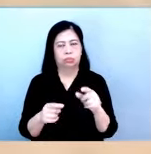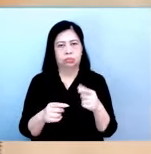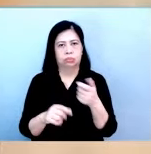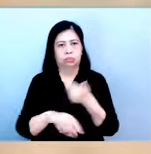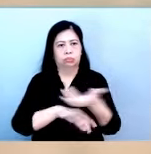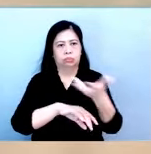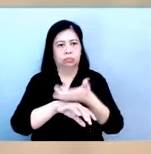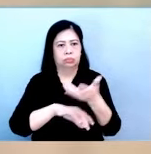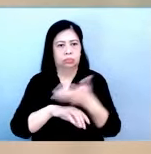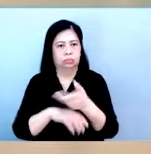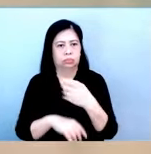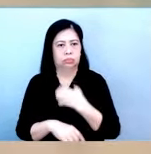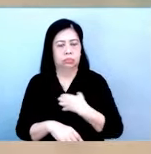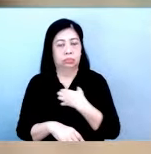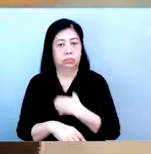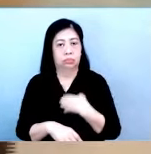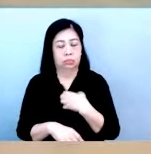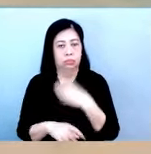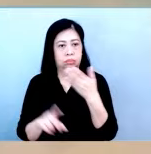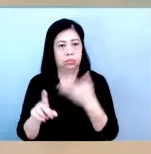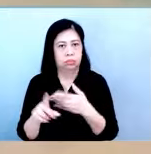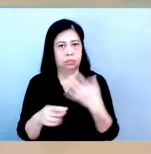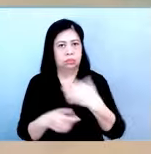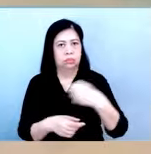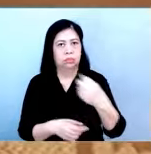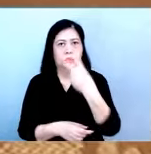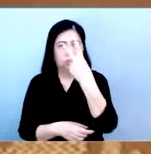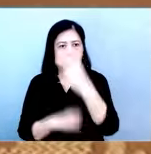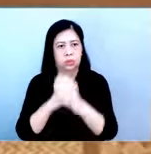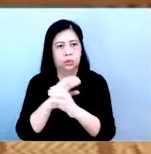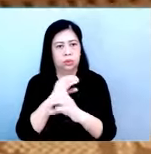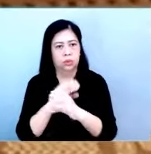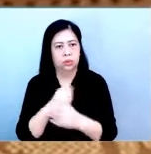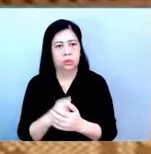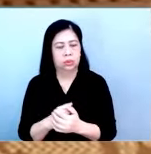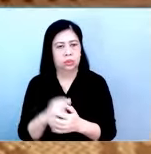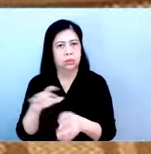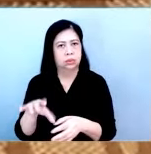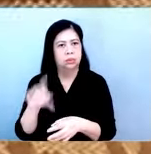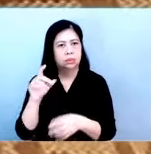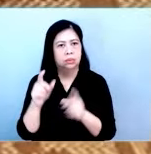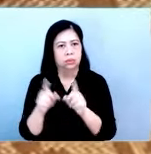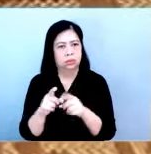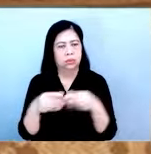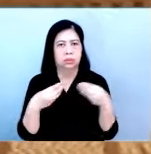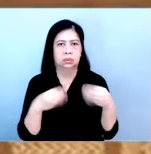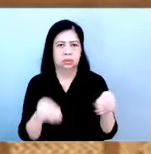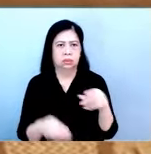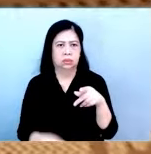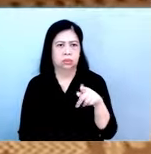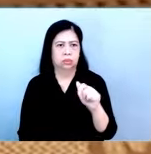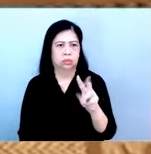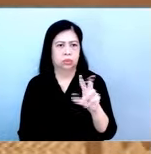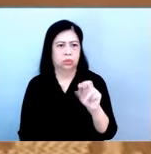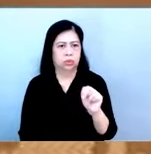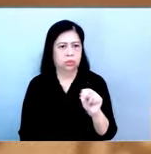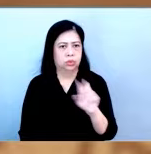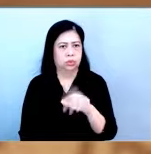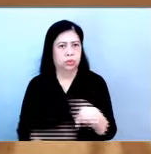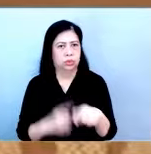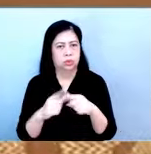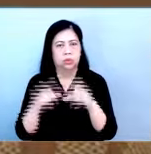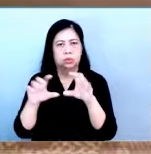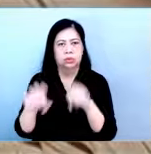pa sa mga complainant na si Maya, natangayan ng dalawang sasakyan. Nalaman na lang daw niyang isinanla na pala ang kanyang mga sasakyan nang maaresto